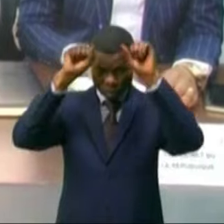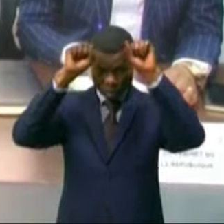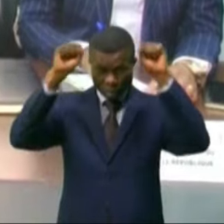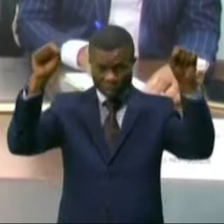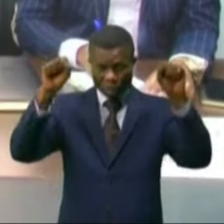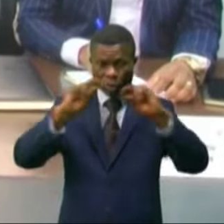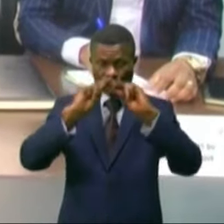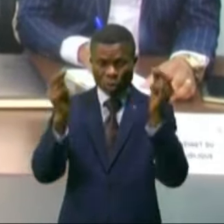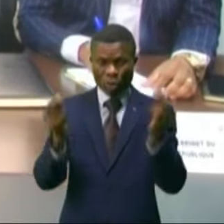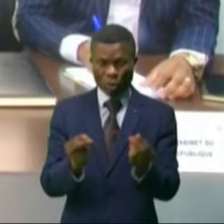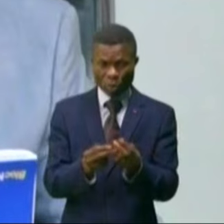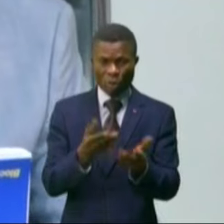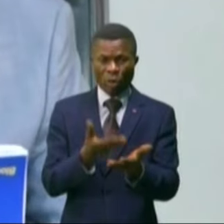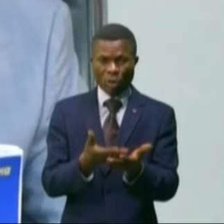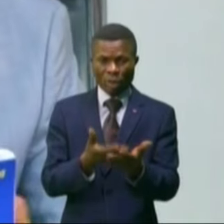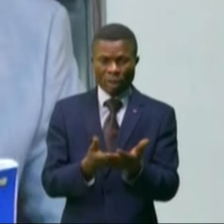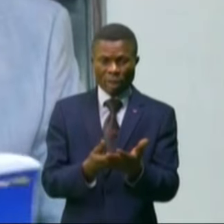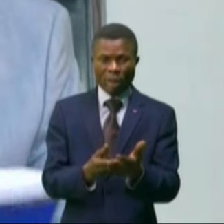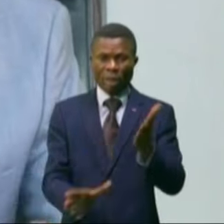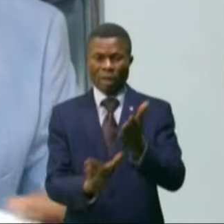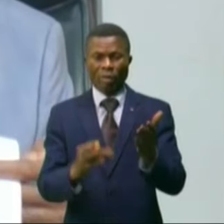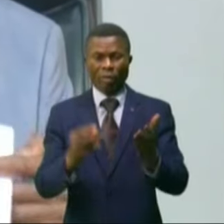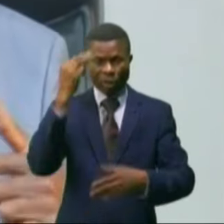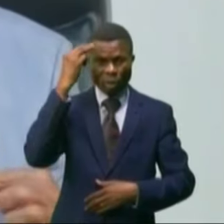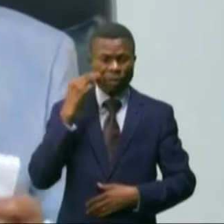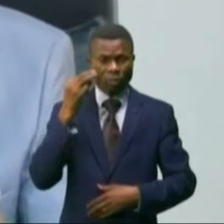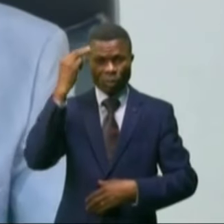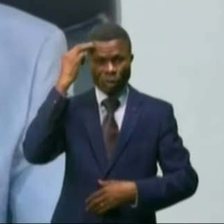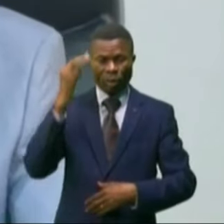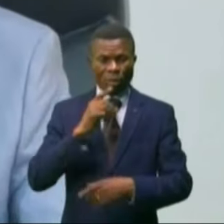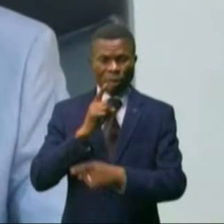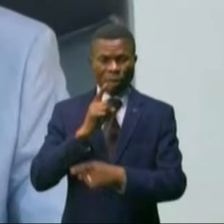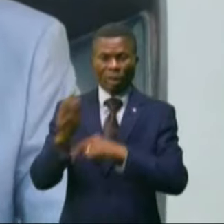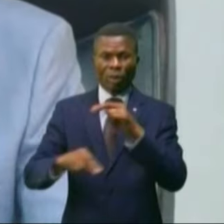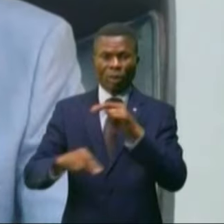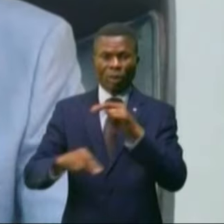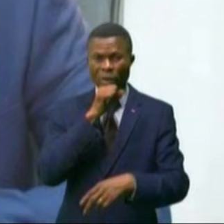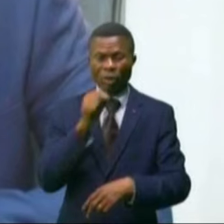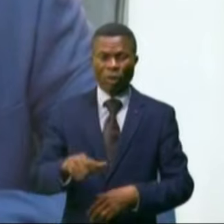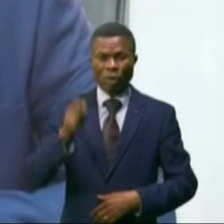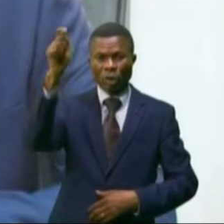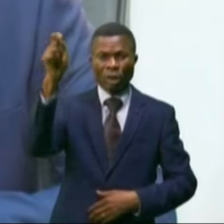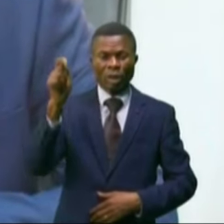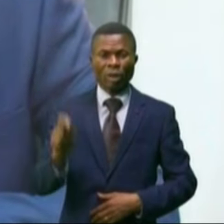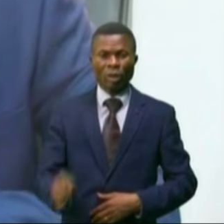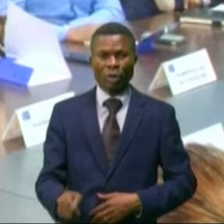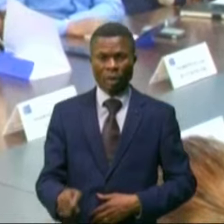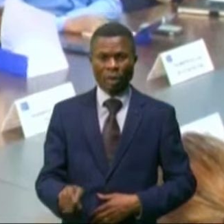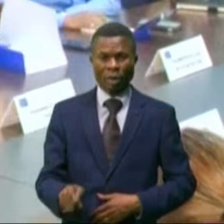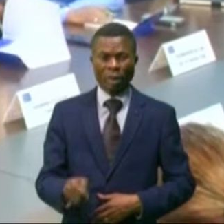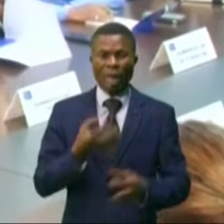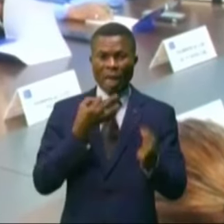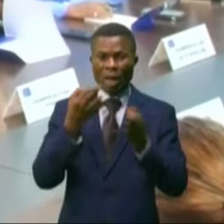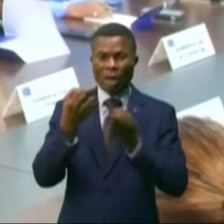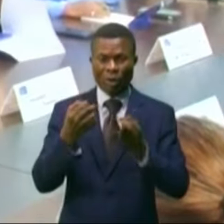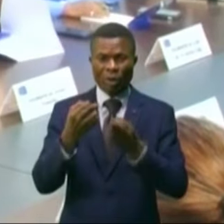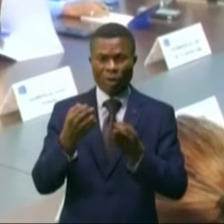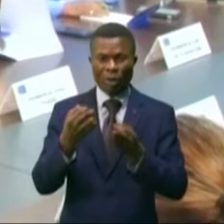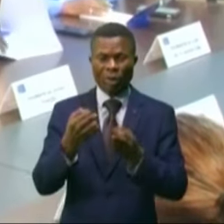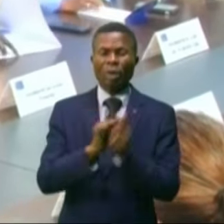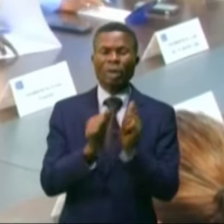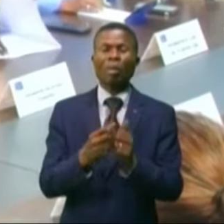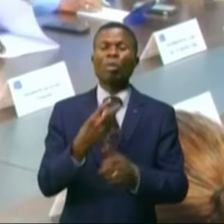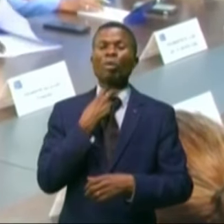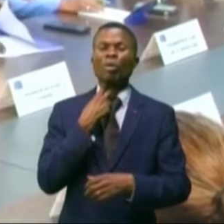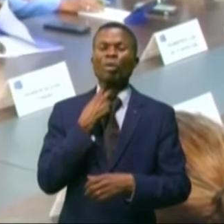Guy Kabombo Modianvita, vice-premier ministre, ministre de la Défense nationale et des anciens combattants, a rappelé les contraintes du règlement